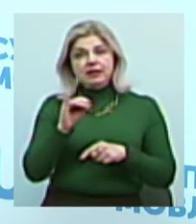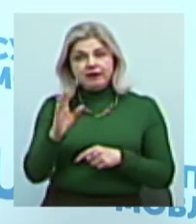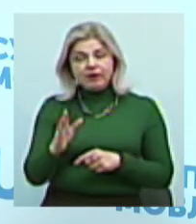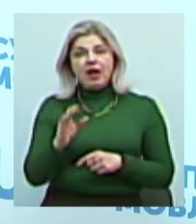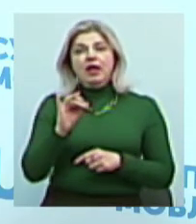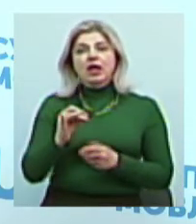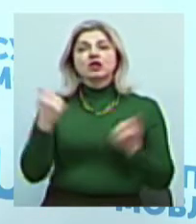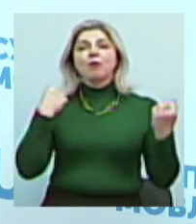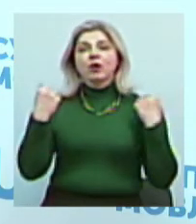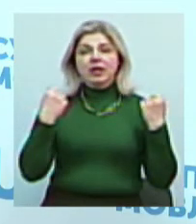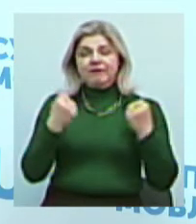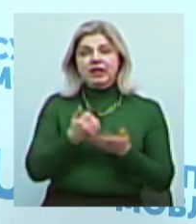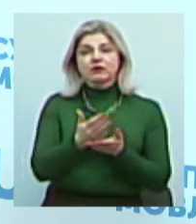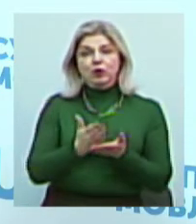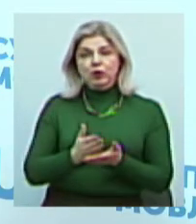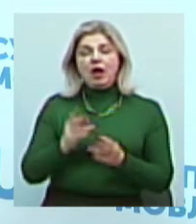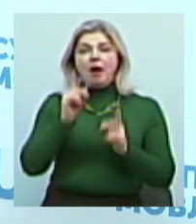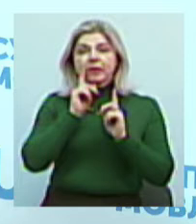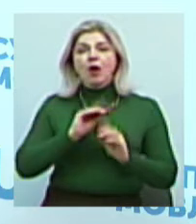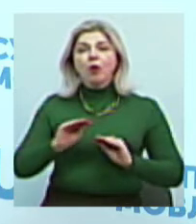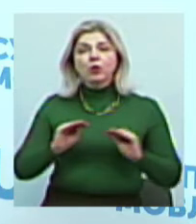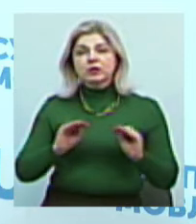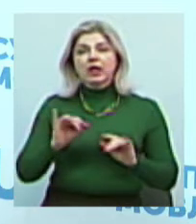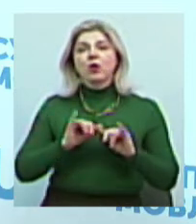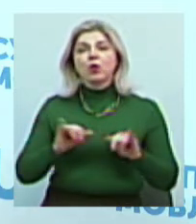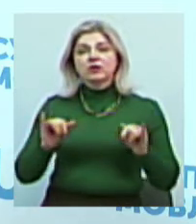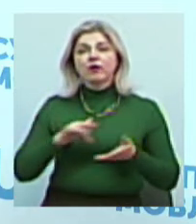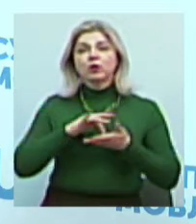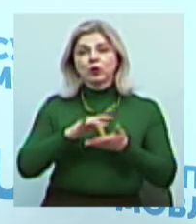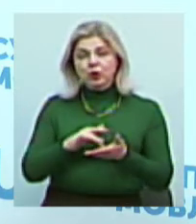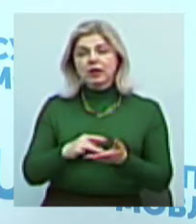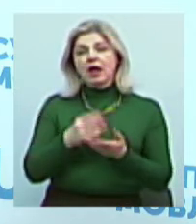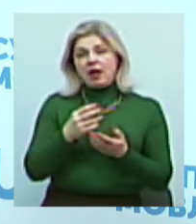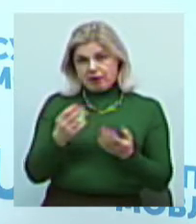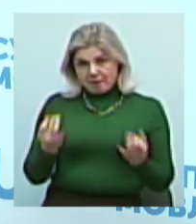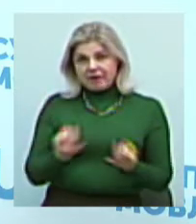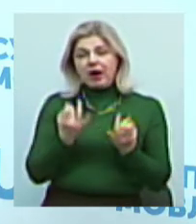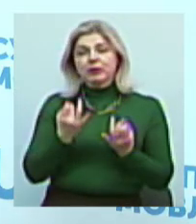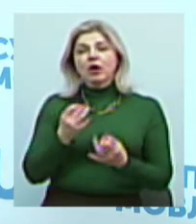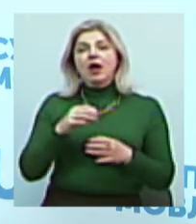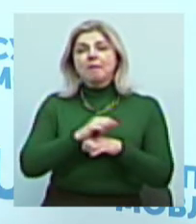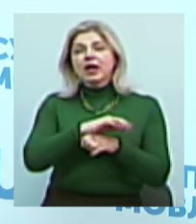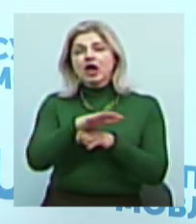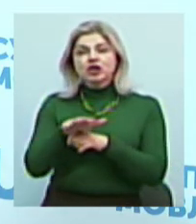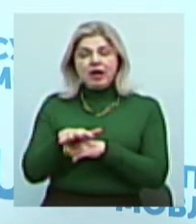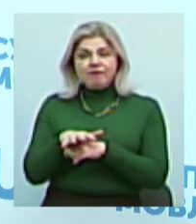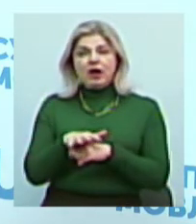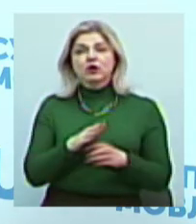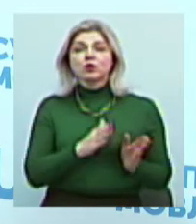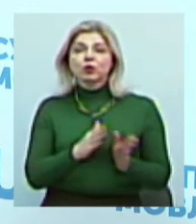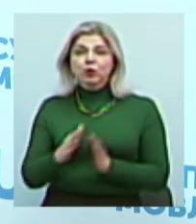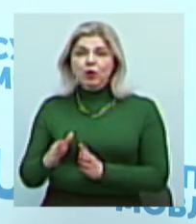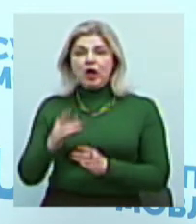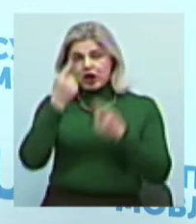спортивна інфраструктура, благоустрій та розвиток туристичної привабливості, мережева інфраструктура,